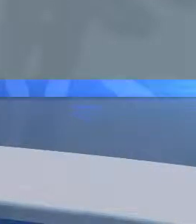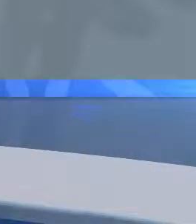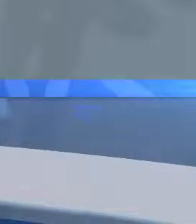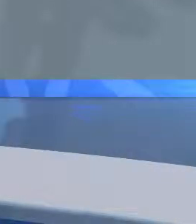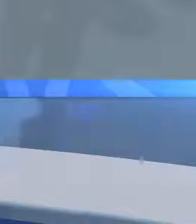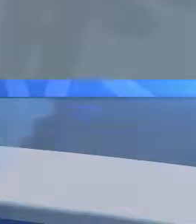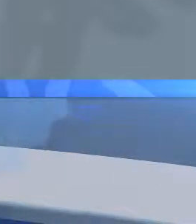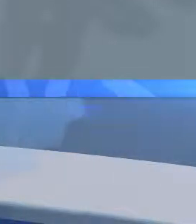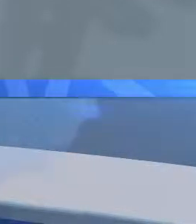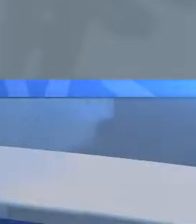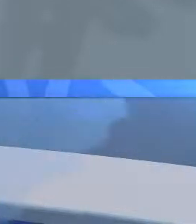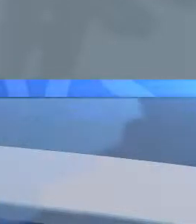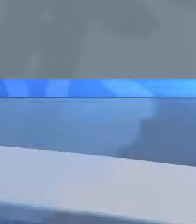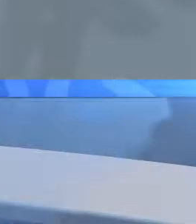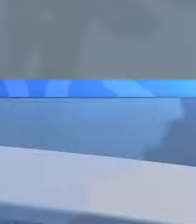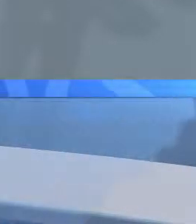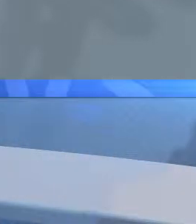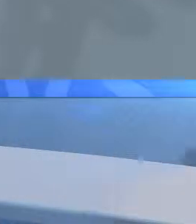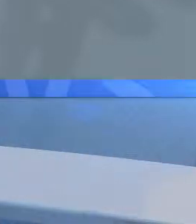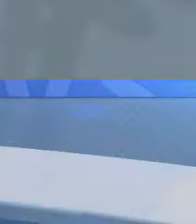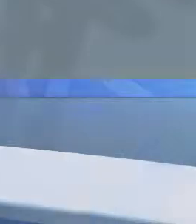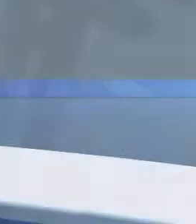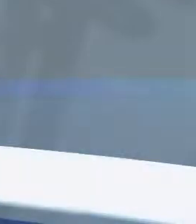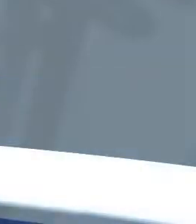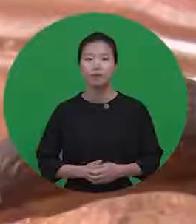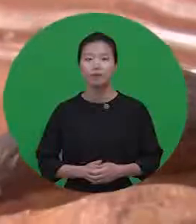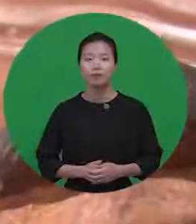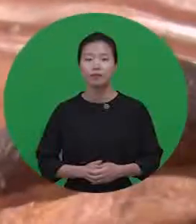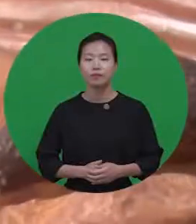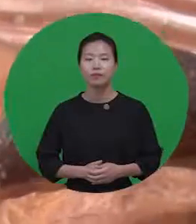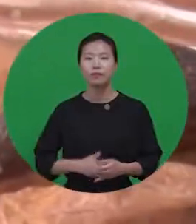열렸다고 하는데요. 그 현장 지금 만나보겠습니다.